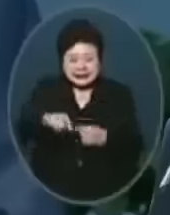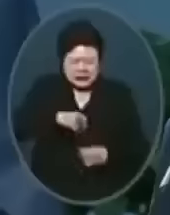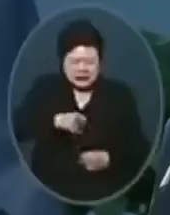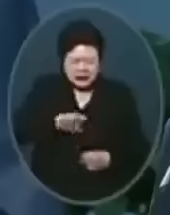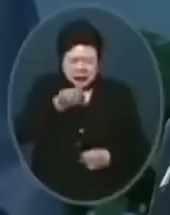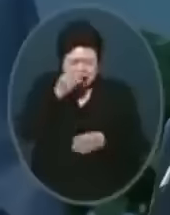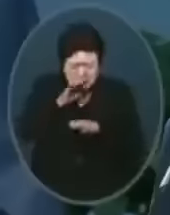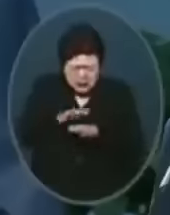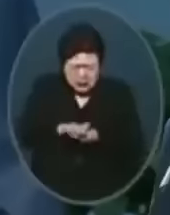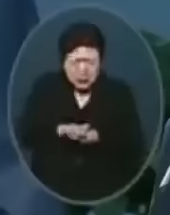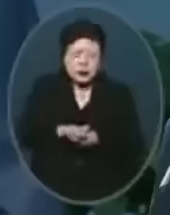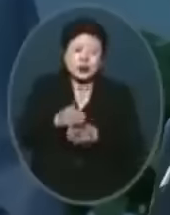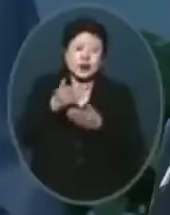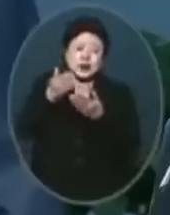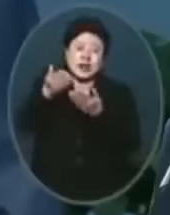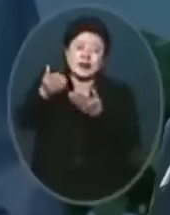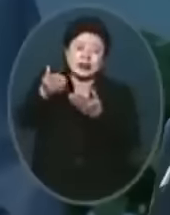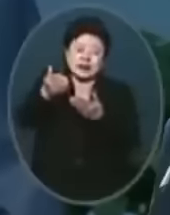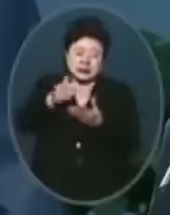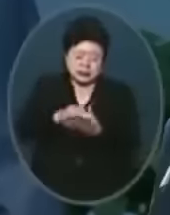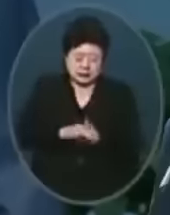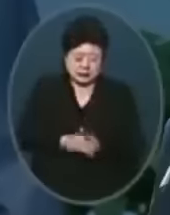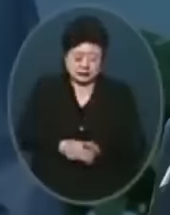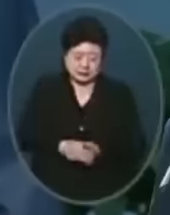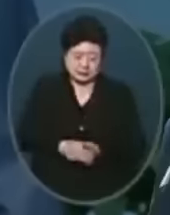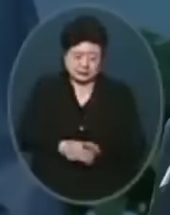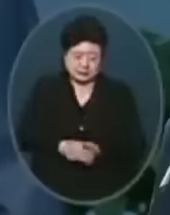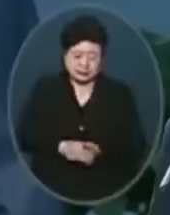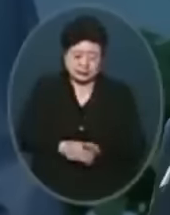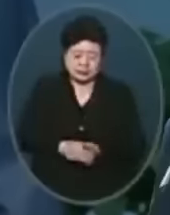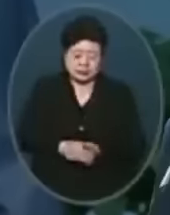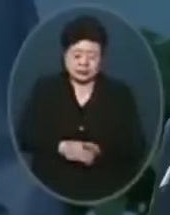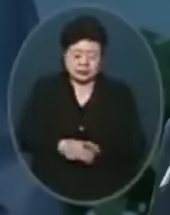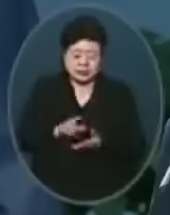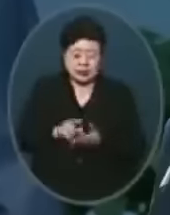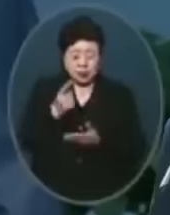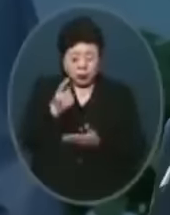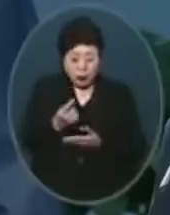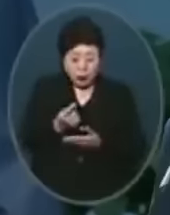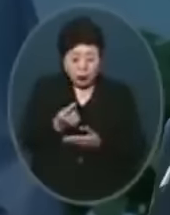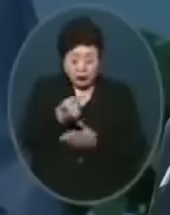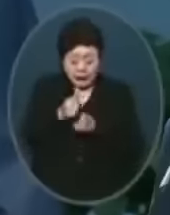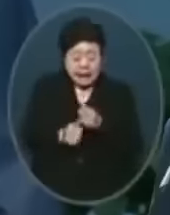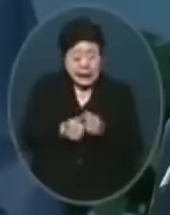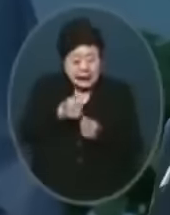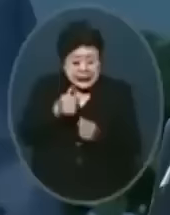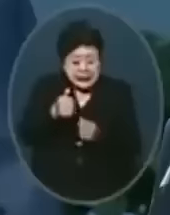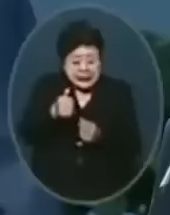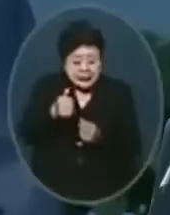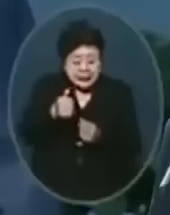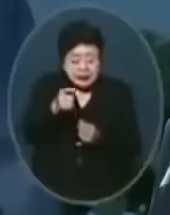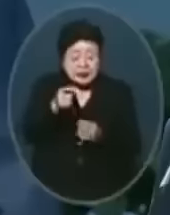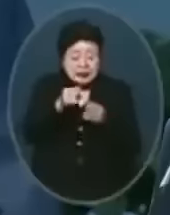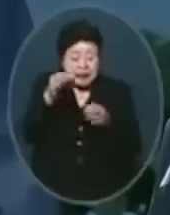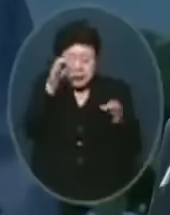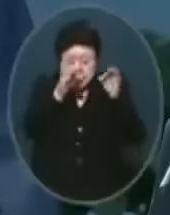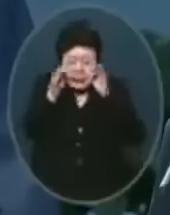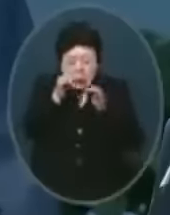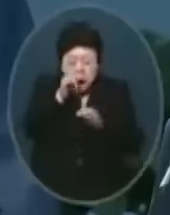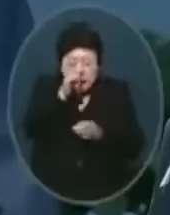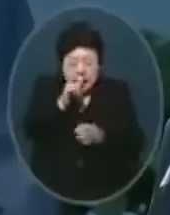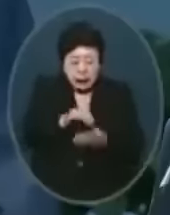신령과 진정으로 예배 드린 데가 오는데 하나님은 그런 사람을